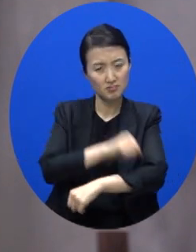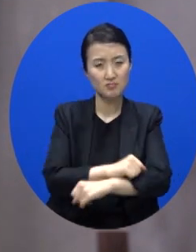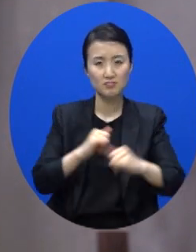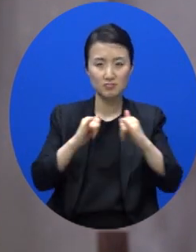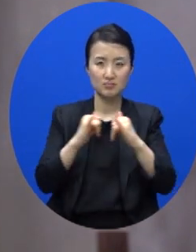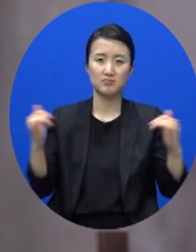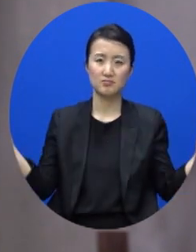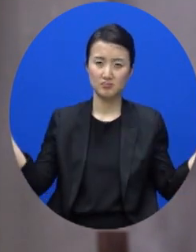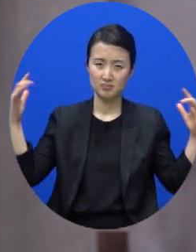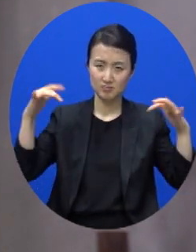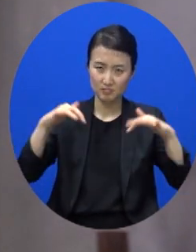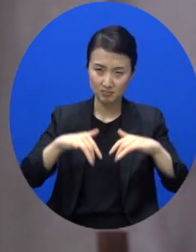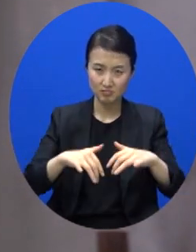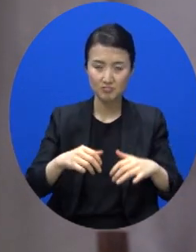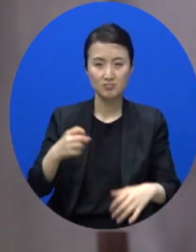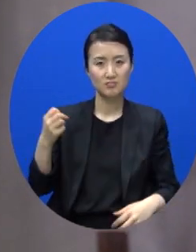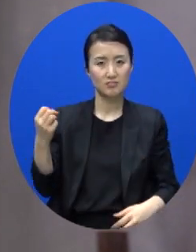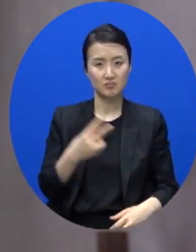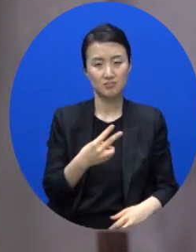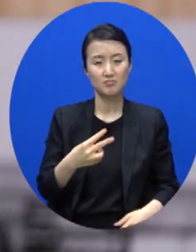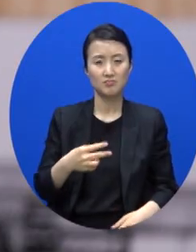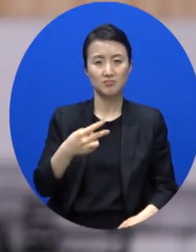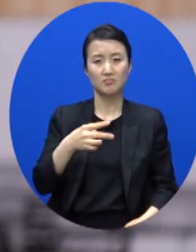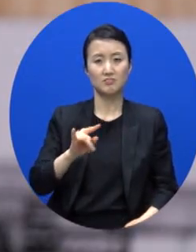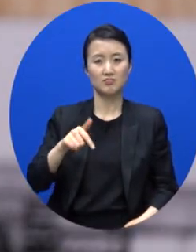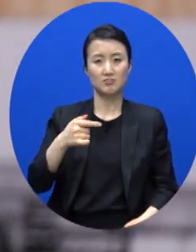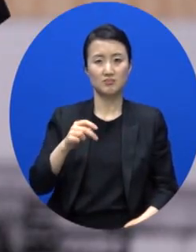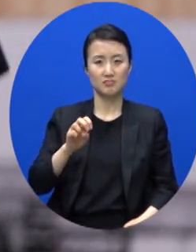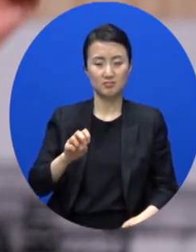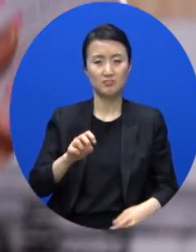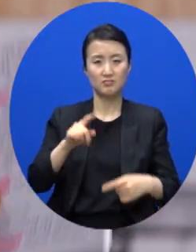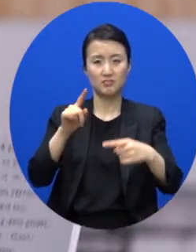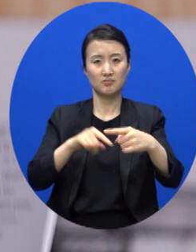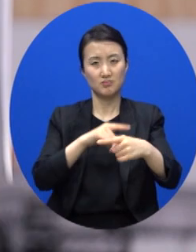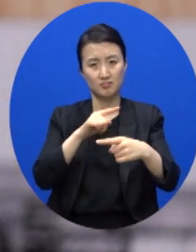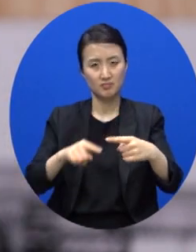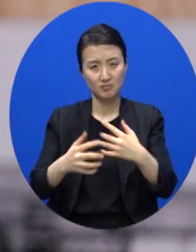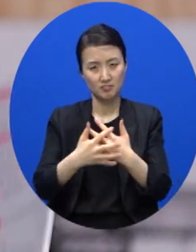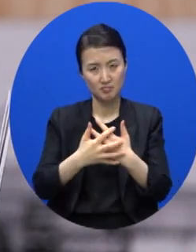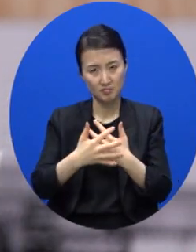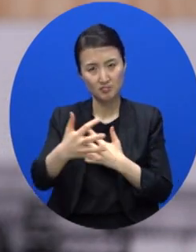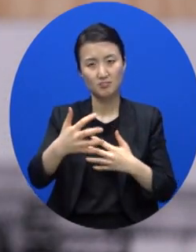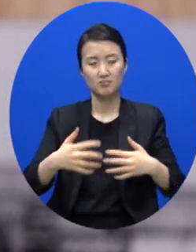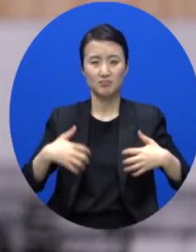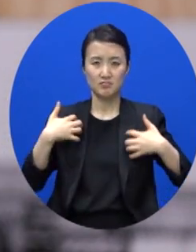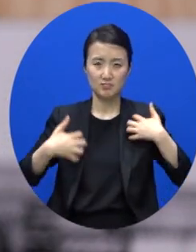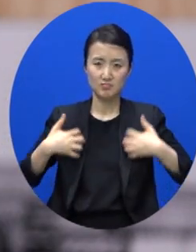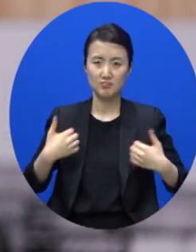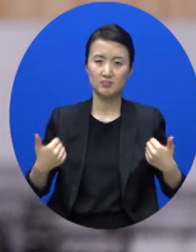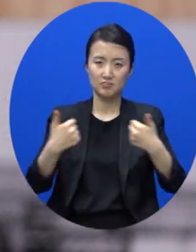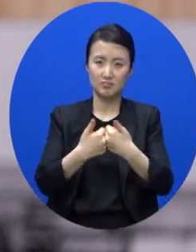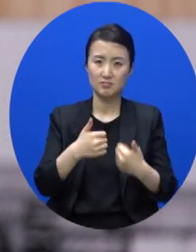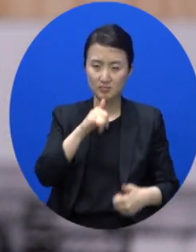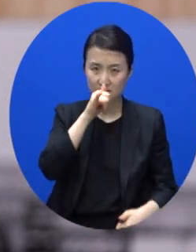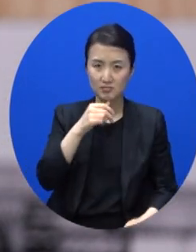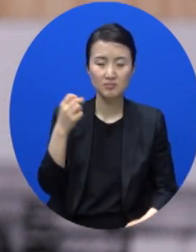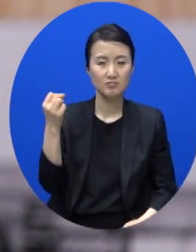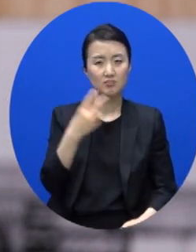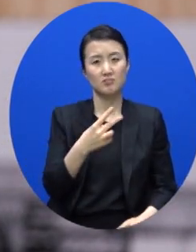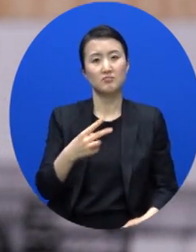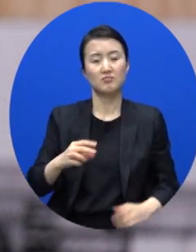국내적으로는 전국 대금 경연대회가 있지요. 또 세계 각국의 전통 악기 전시가